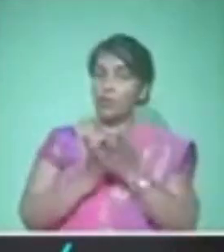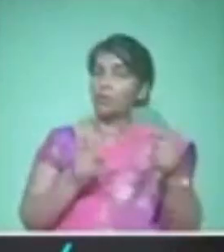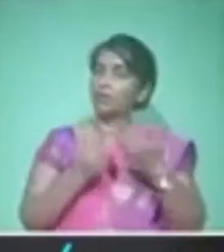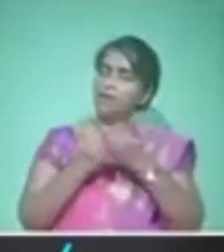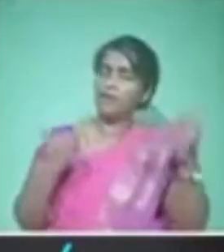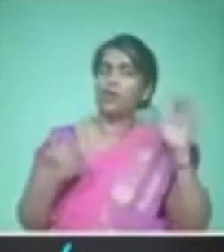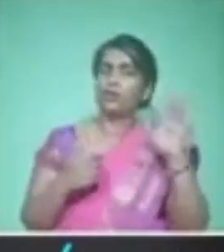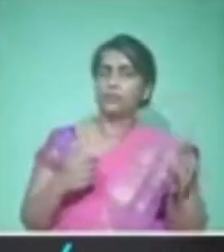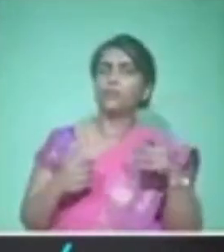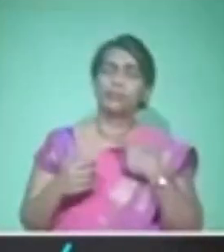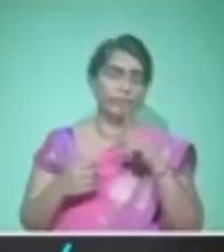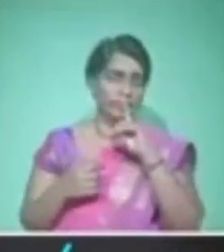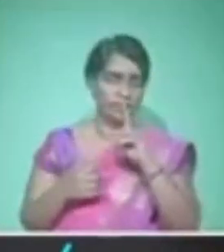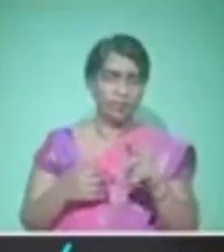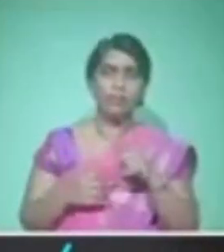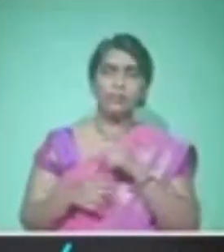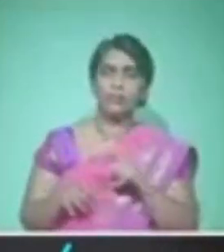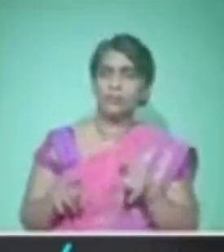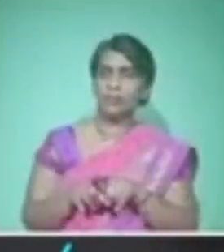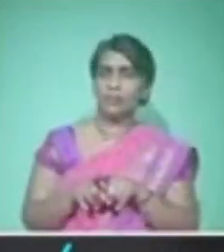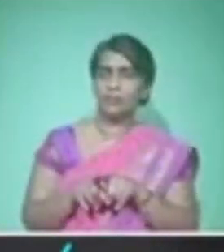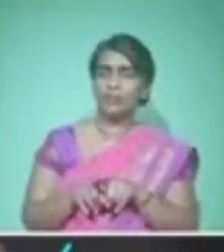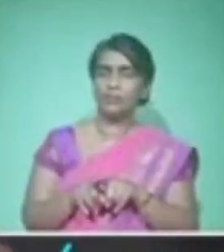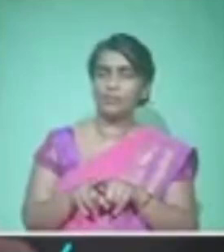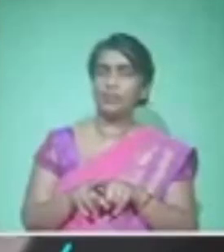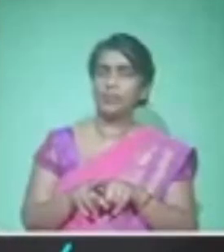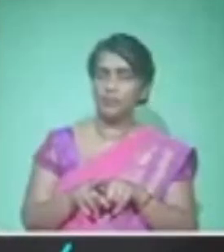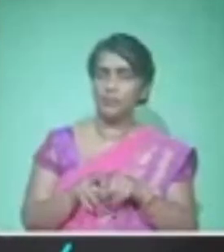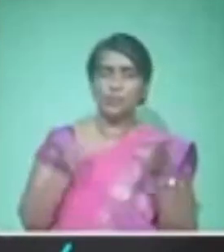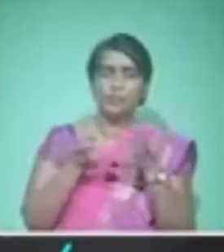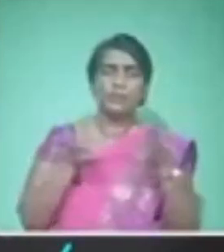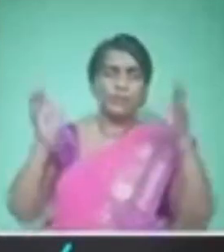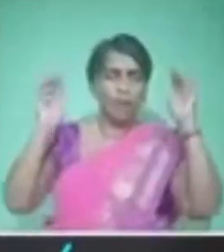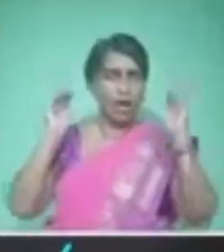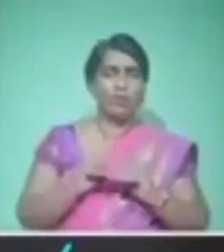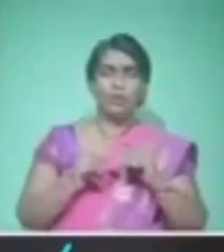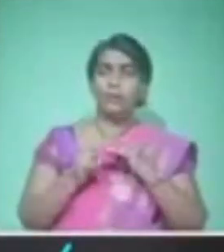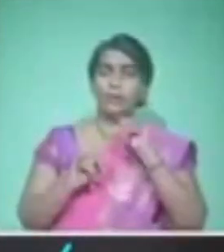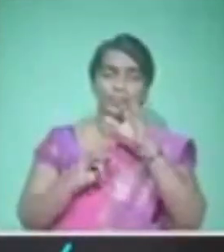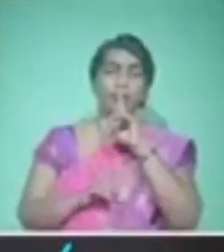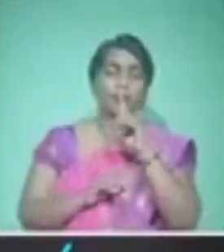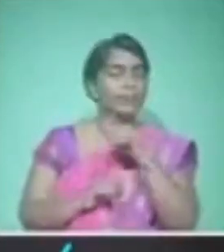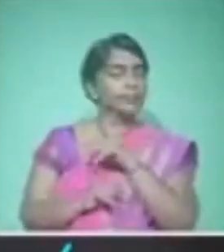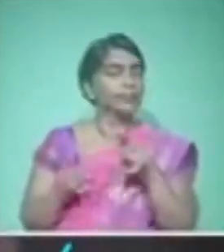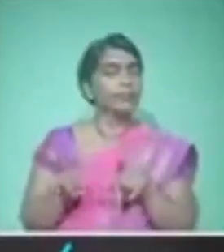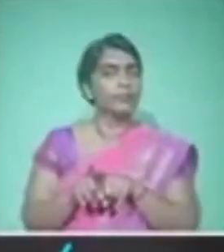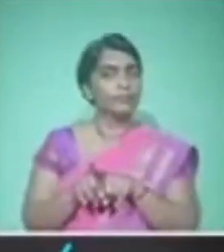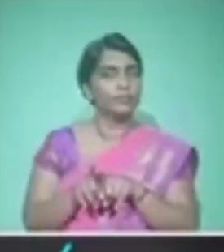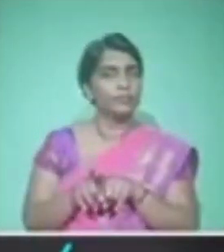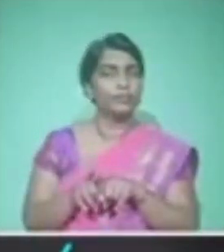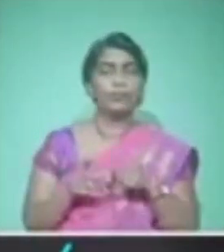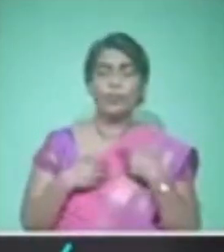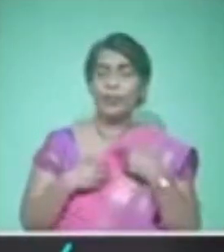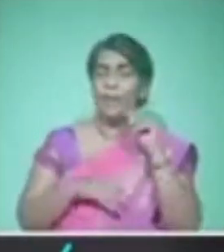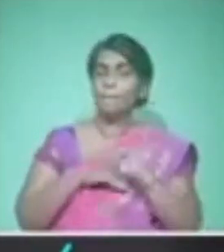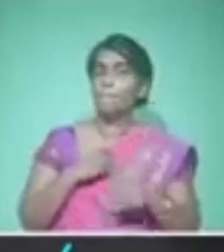ඉඳලම කරන්න කියලා මම ඉල්ලනවා අන්බන්ඩ්ලින් එක අනිවාර්යෙන්ම කරන්න ඕනේ දැන් සමහර අය අහනවා එතකොට අපේ